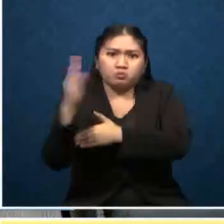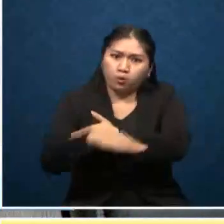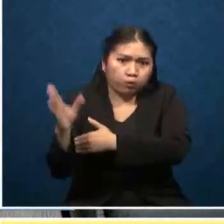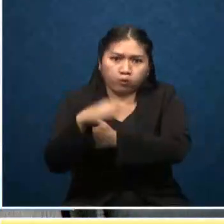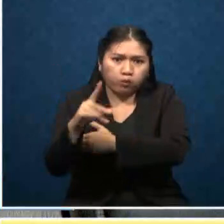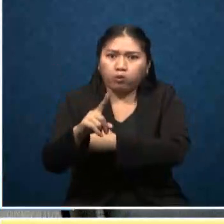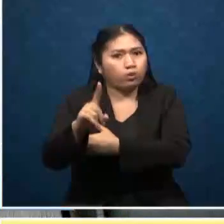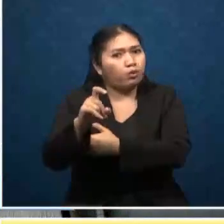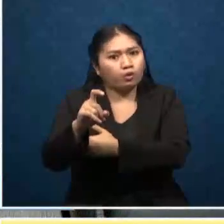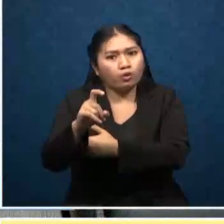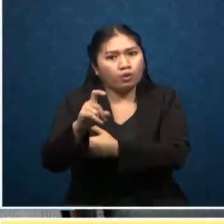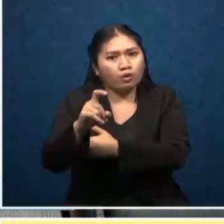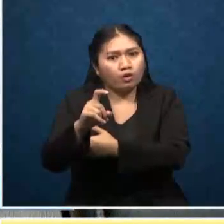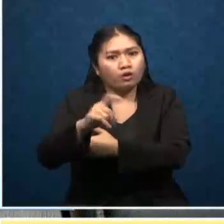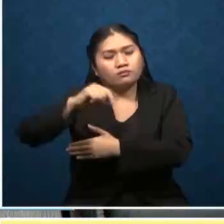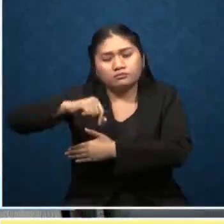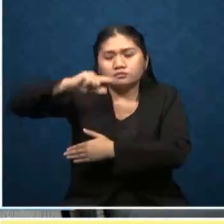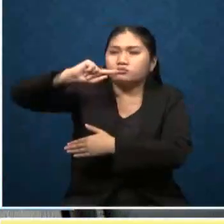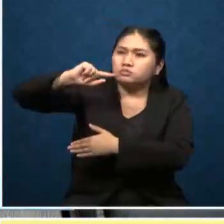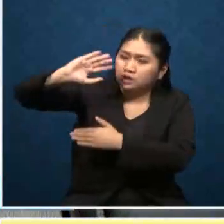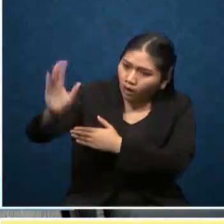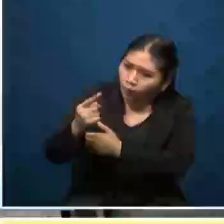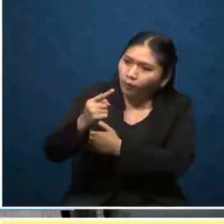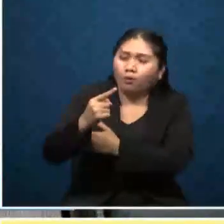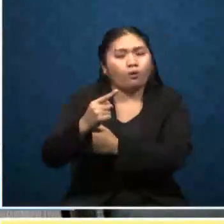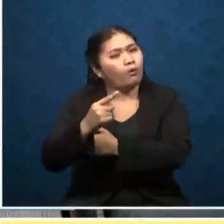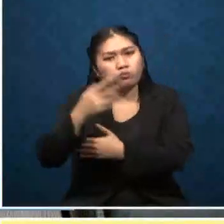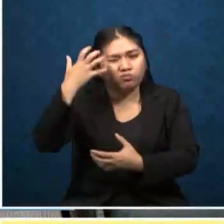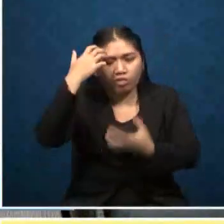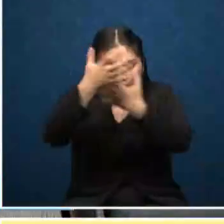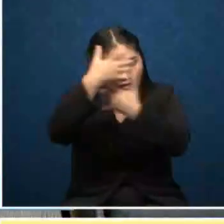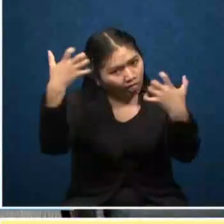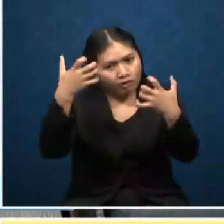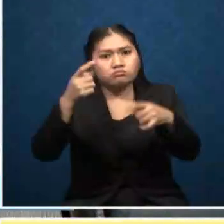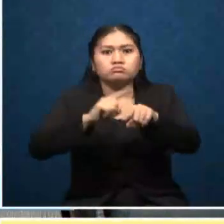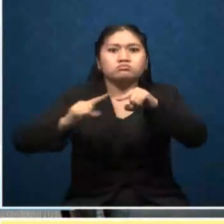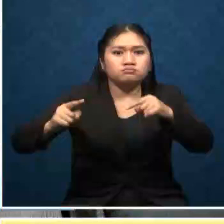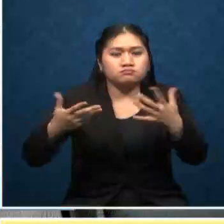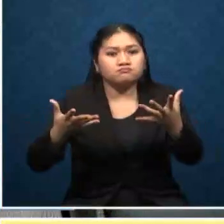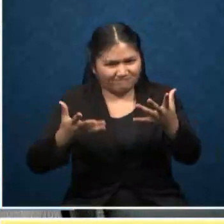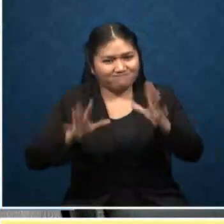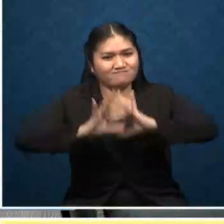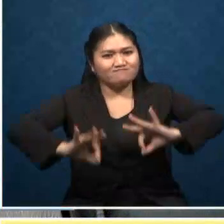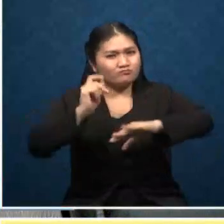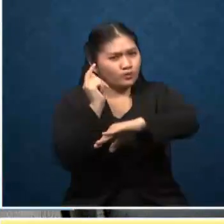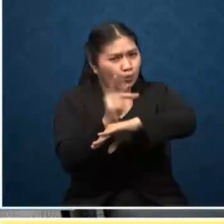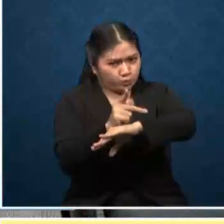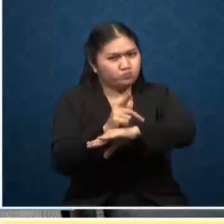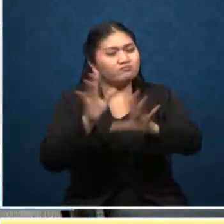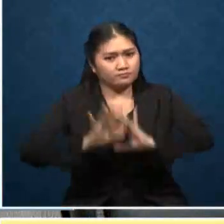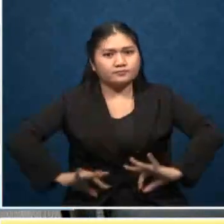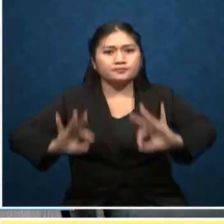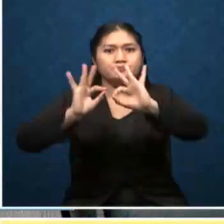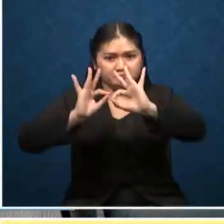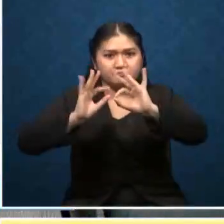ตคือประสาทหลอนและอนหลบอนนอนเพราฉนั้นเทคโโยีจำเป็นแล้วก็